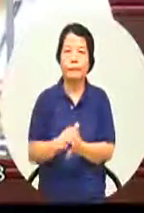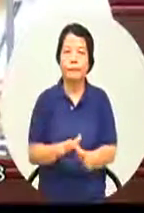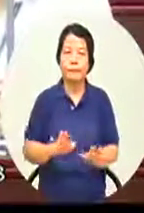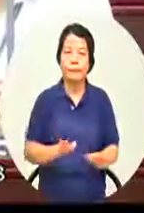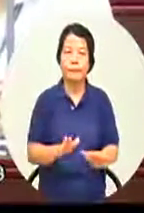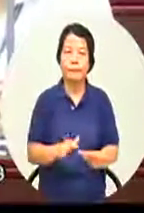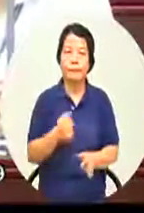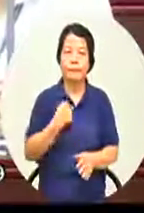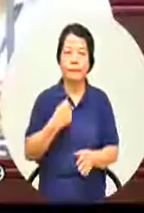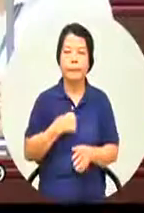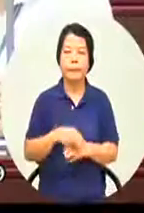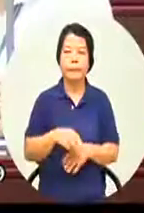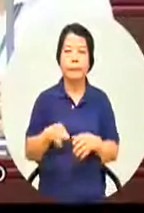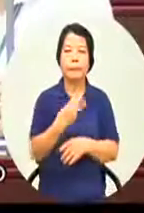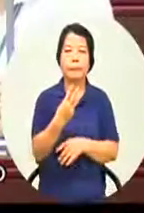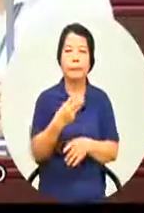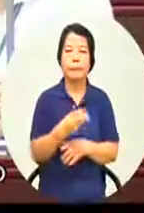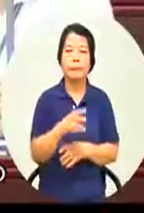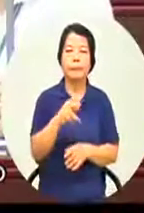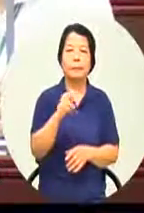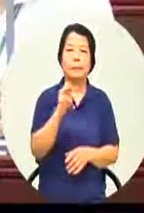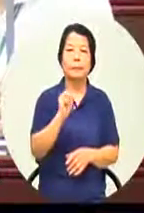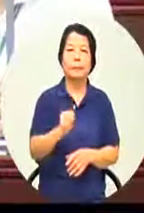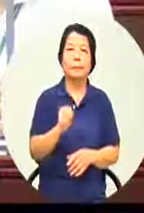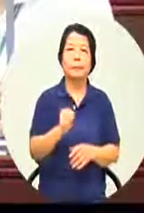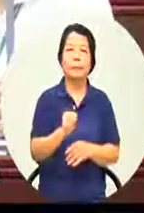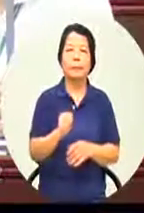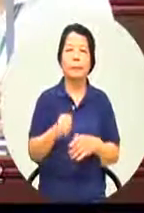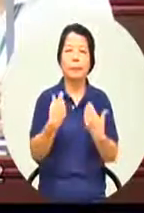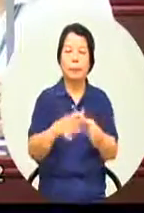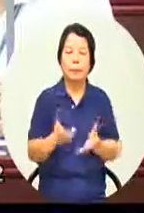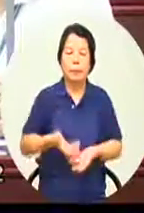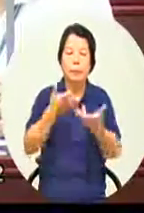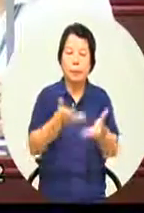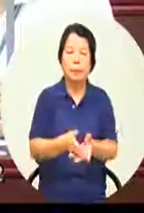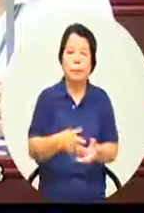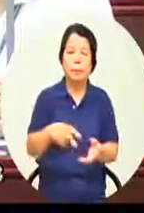到的，就是说300公尺以内的还可以提供出